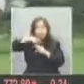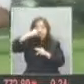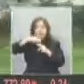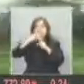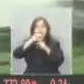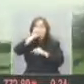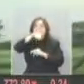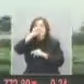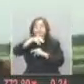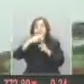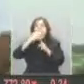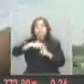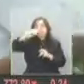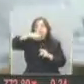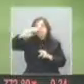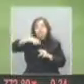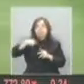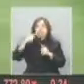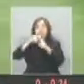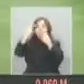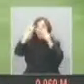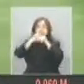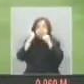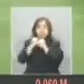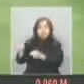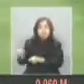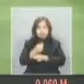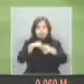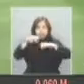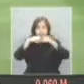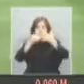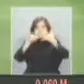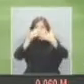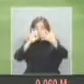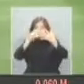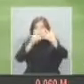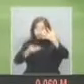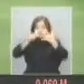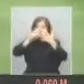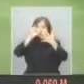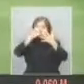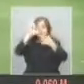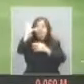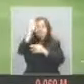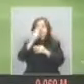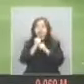คมกอฟแห่งประเทศไยก็ขยับจากอัดับที่ 91 มาอยู่ท 75 ของโลกค